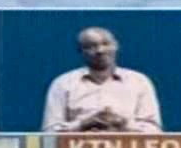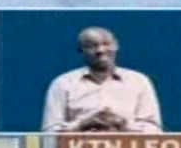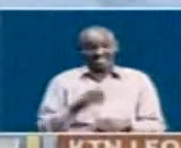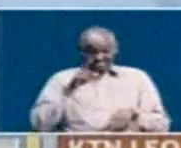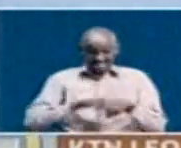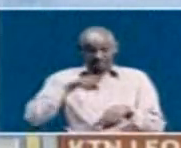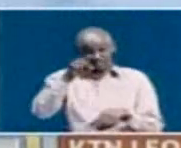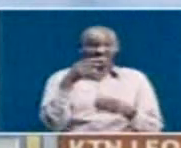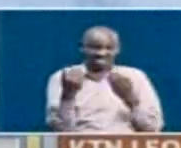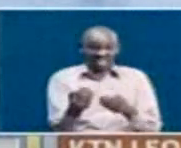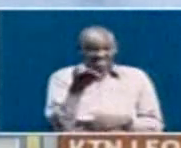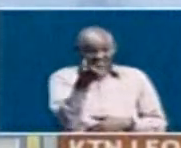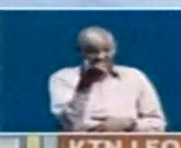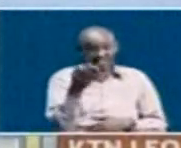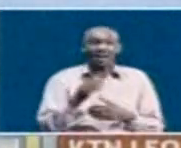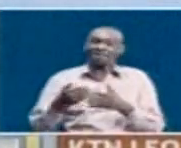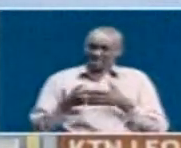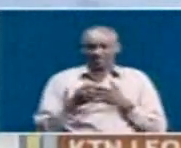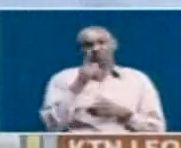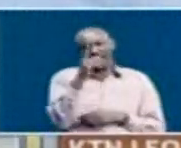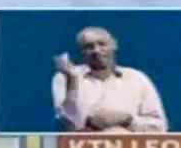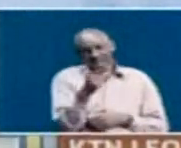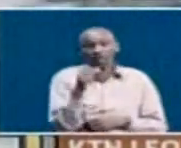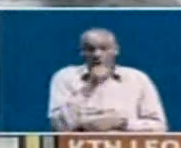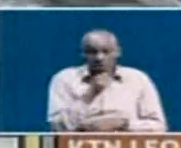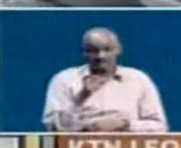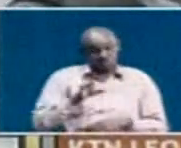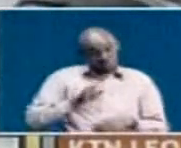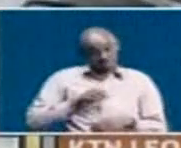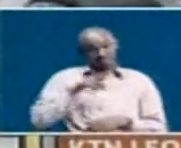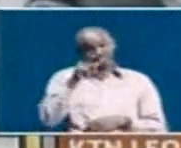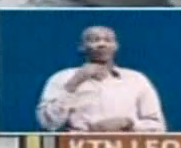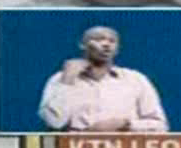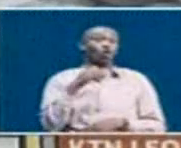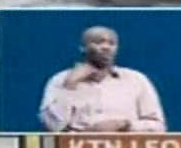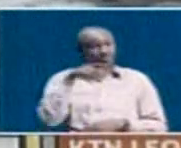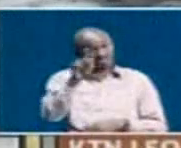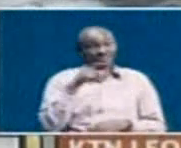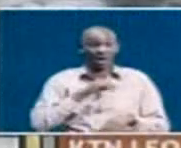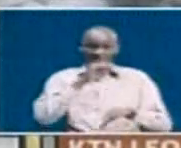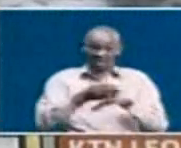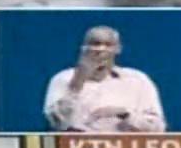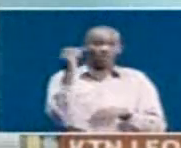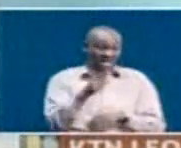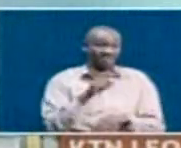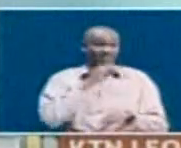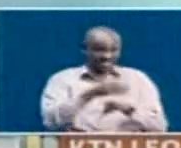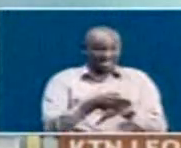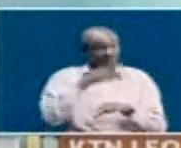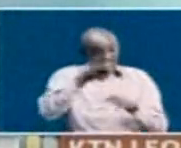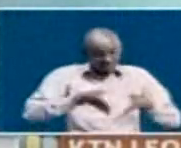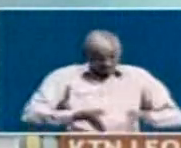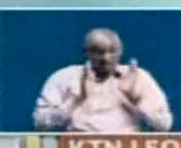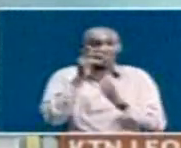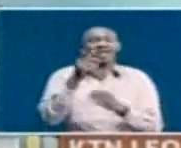Akiwa amelazwa katika chumba hiki ni mtoto wa mwezi mmoja, mamake alikamatwa kwa kosa la wizi akiwa na ujauzito wa miezi 4 na kujifungulia